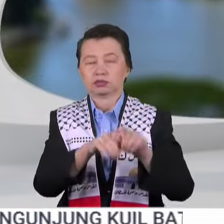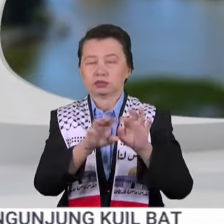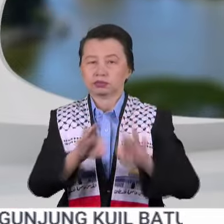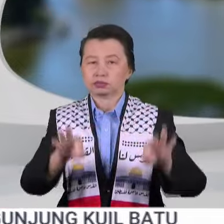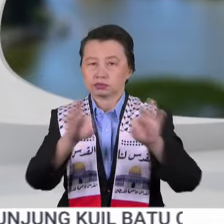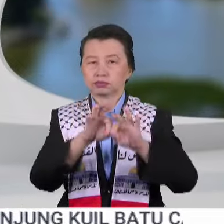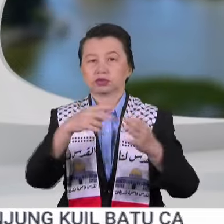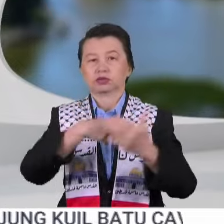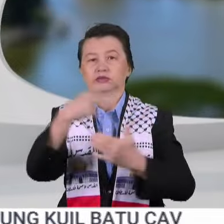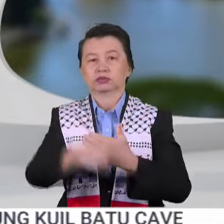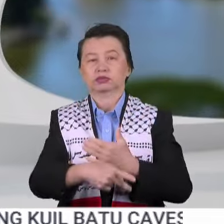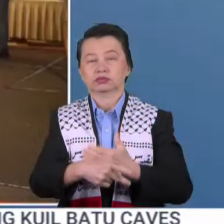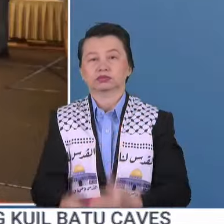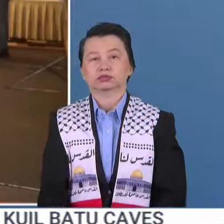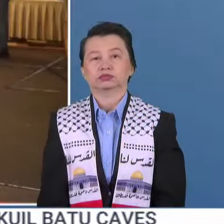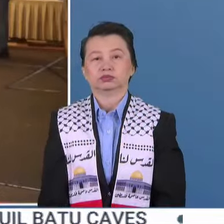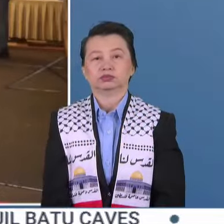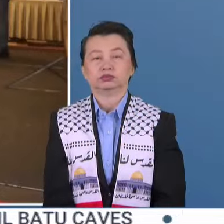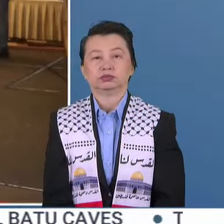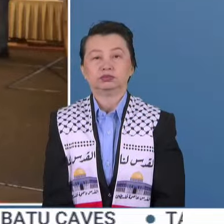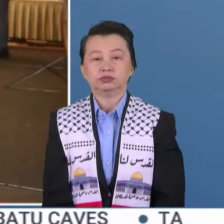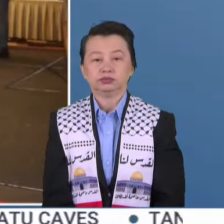utamanya.